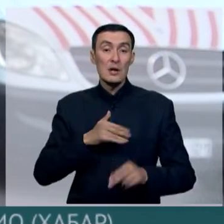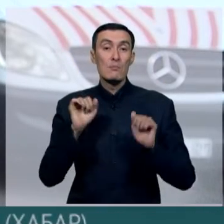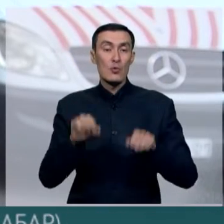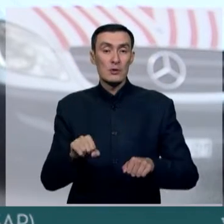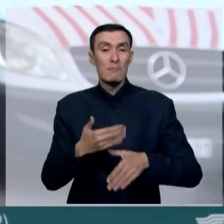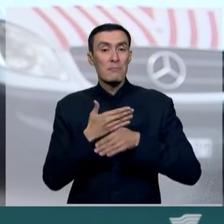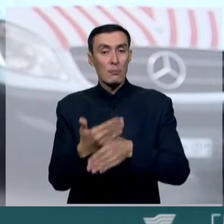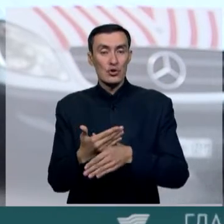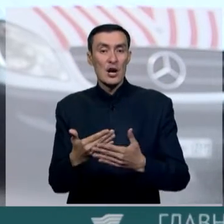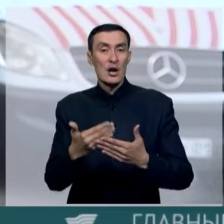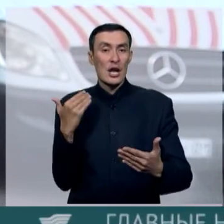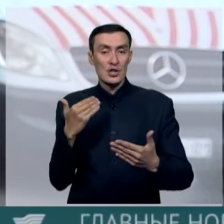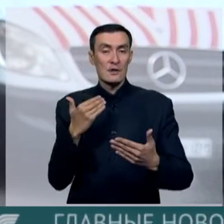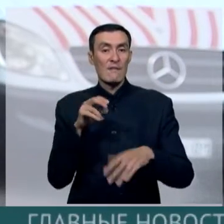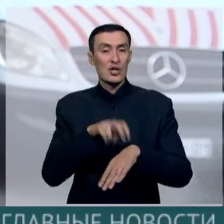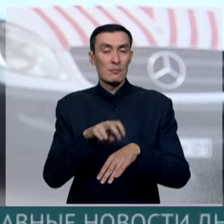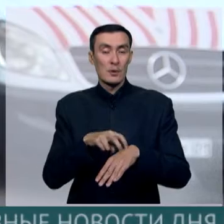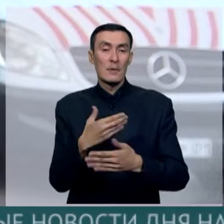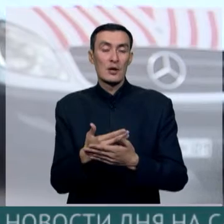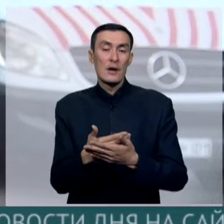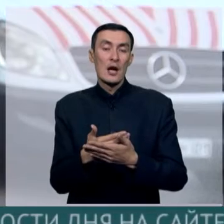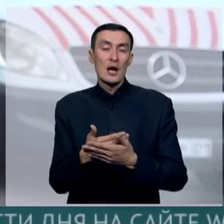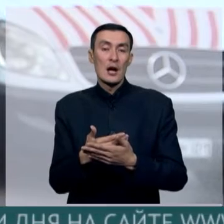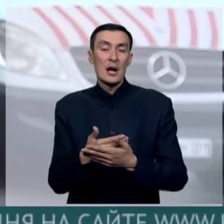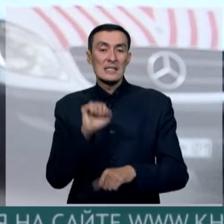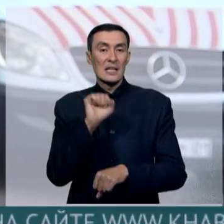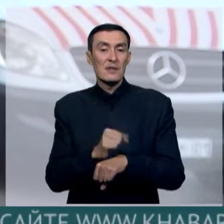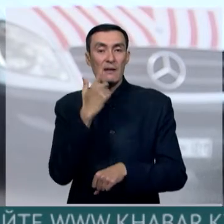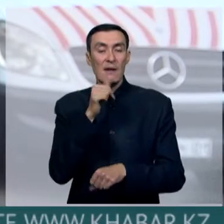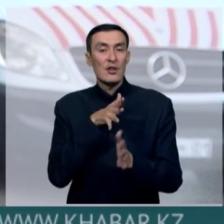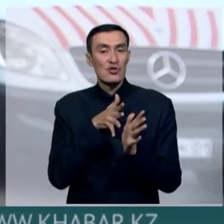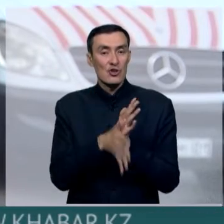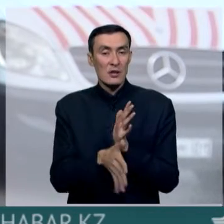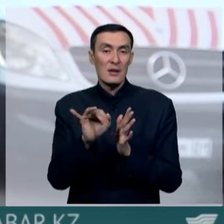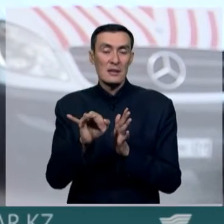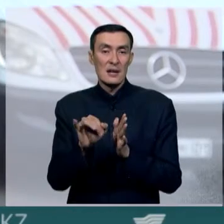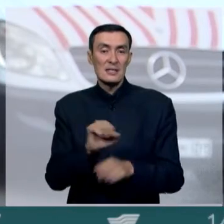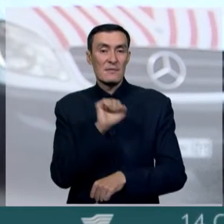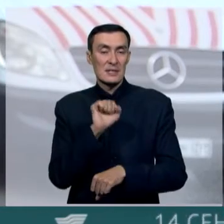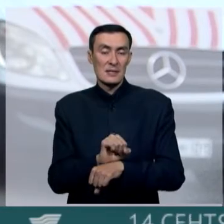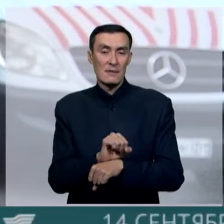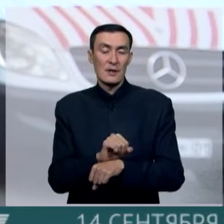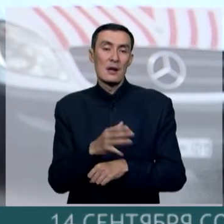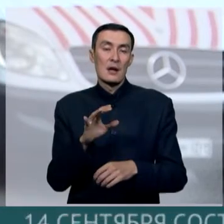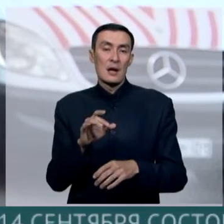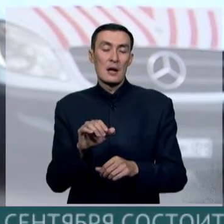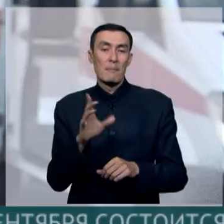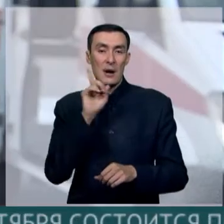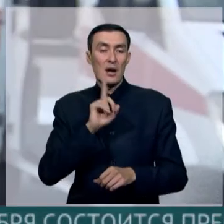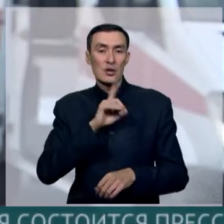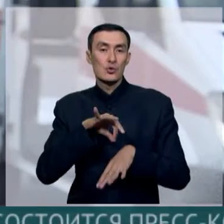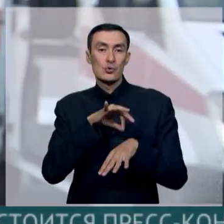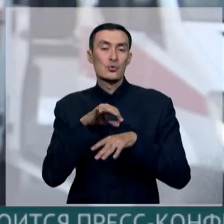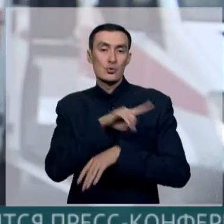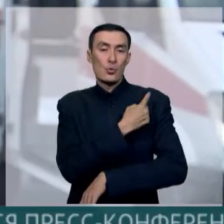оказать доврачебную помощь, сделать сердечно-легочную реанимацию, остановить кровотечение и зафиксировать конечность, пока скорая едет. Не